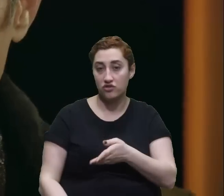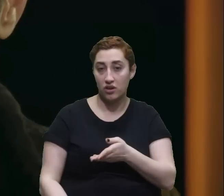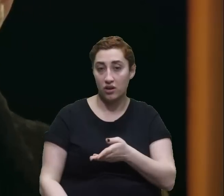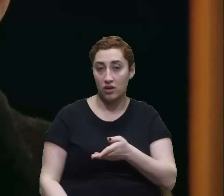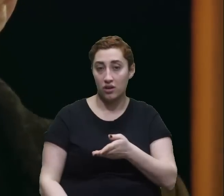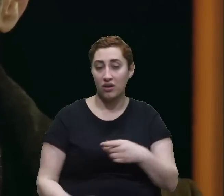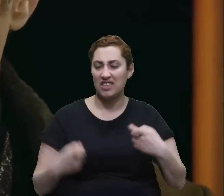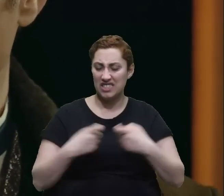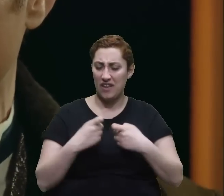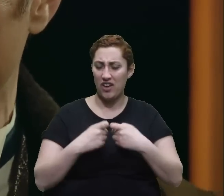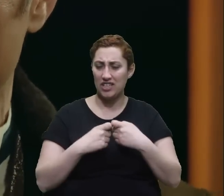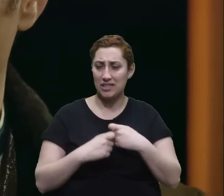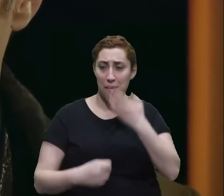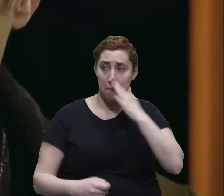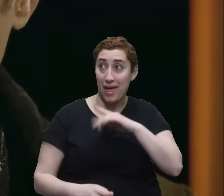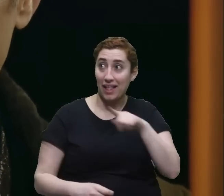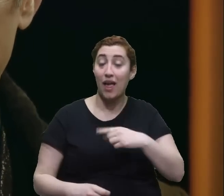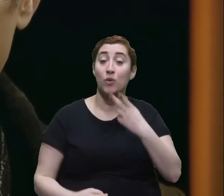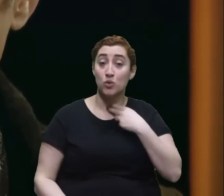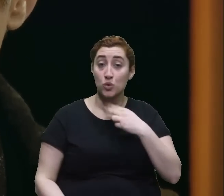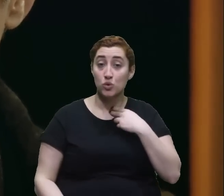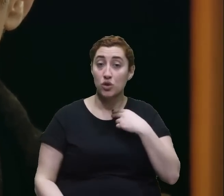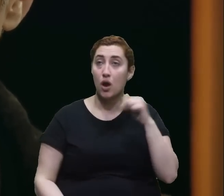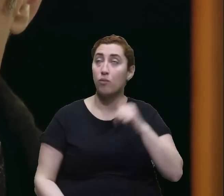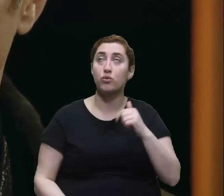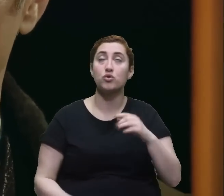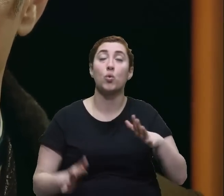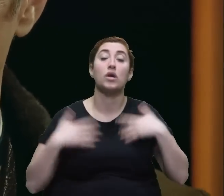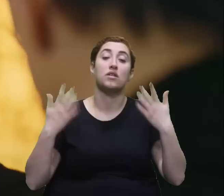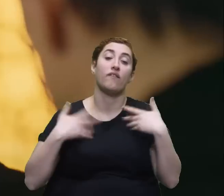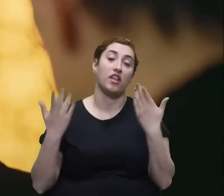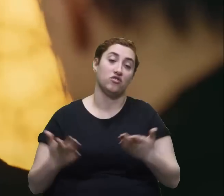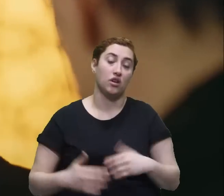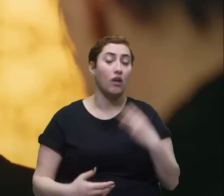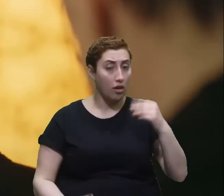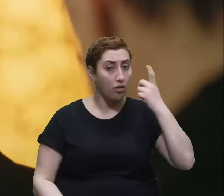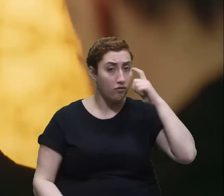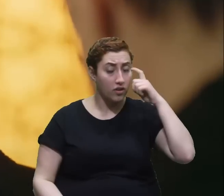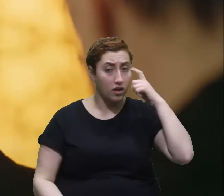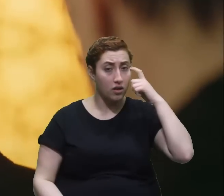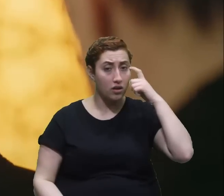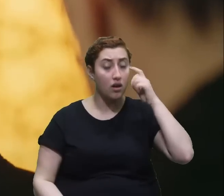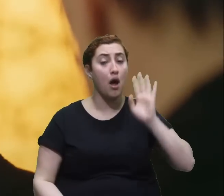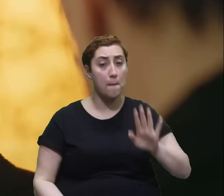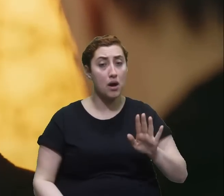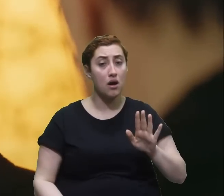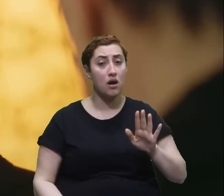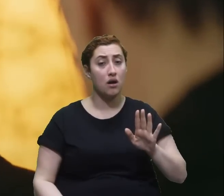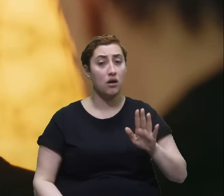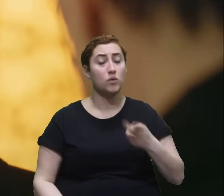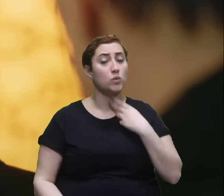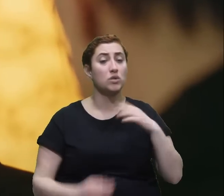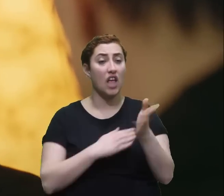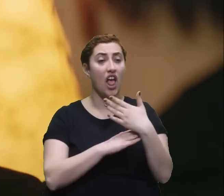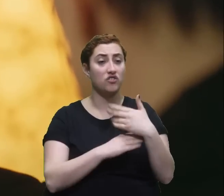Savaşı fırsat bekleyen Ruslar buna çıldıracak. İyi fikir. Lakin